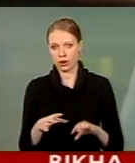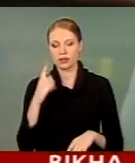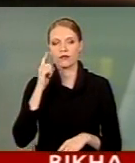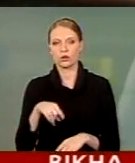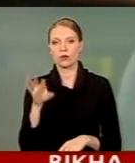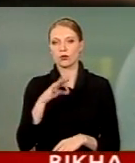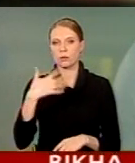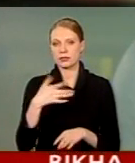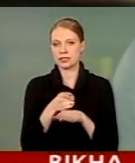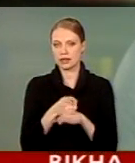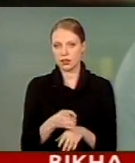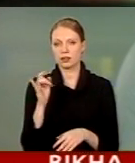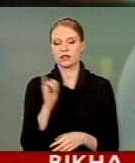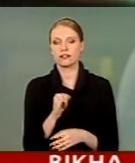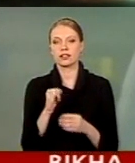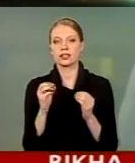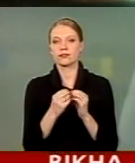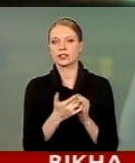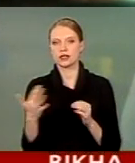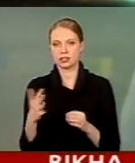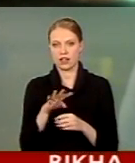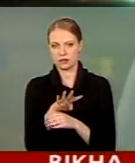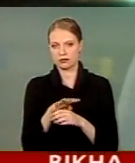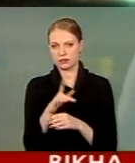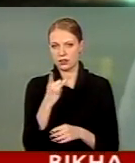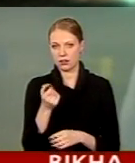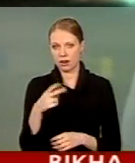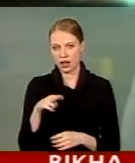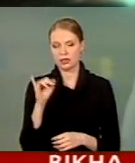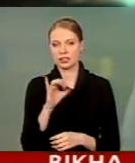півсотні танків та десятки реактивних систем залпового вогню «Град» та «Смерчі».